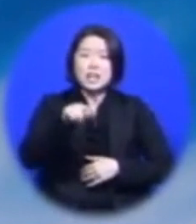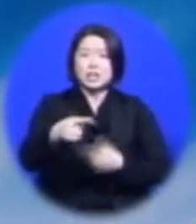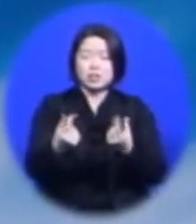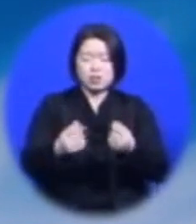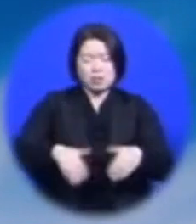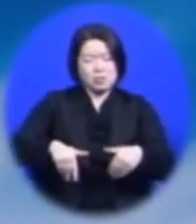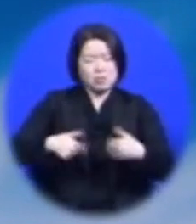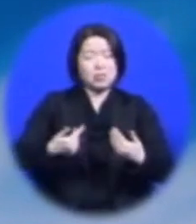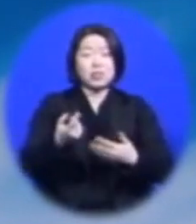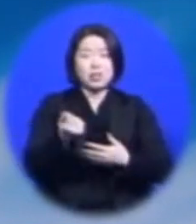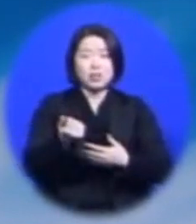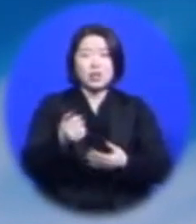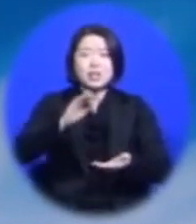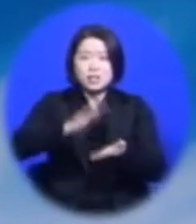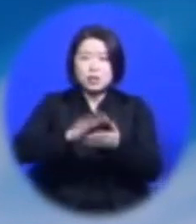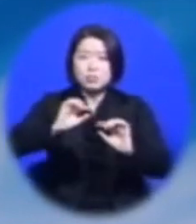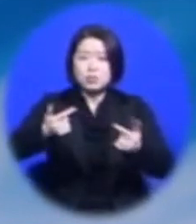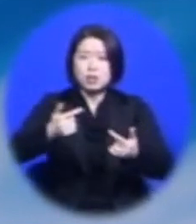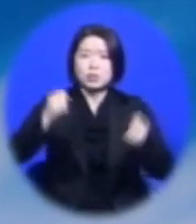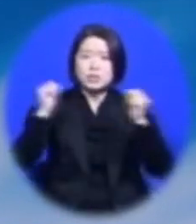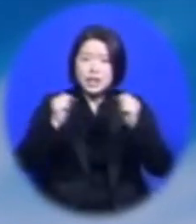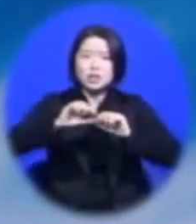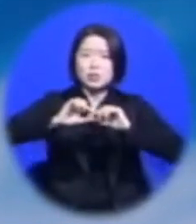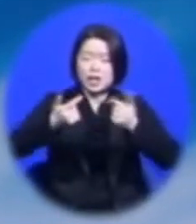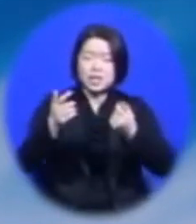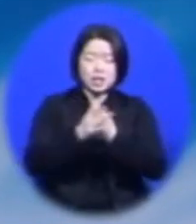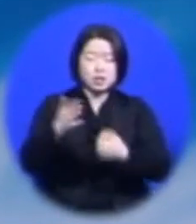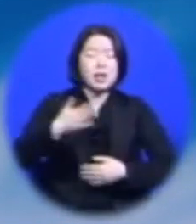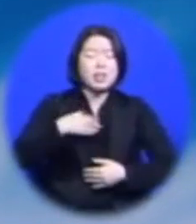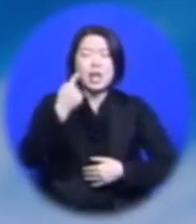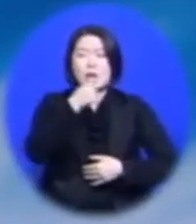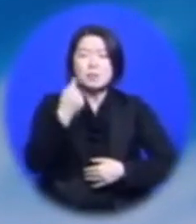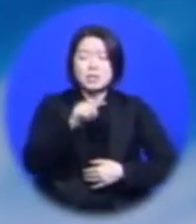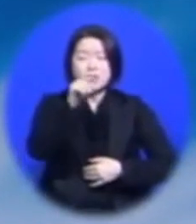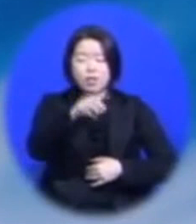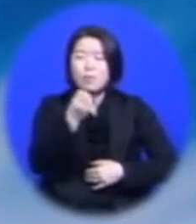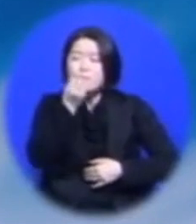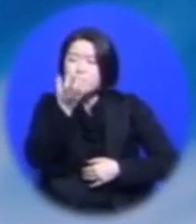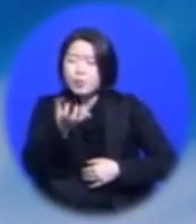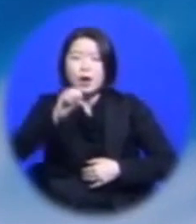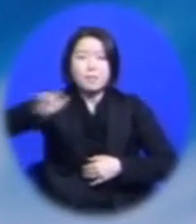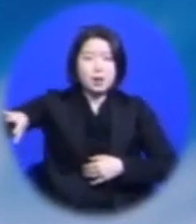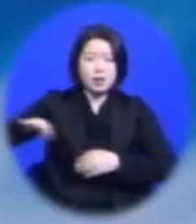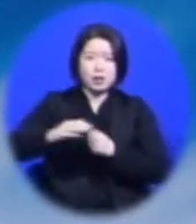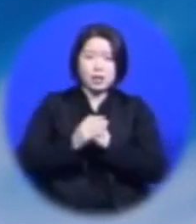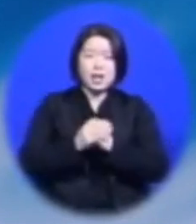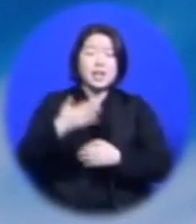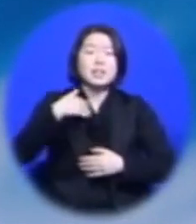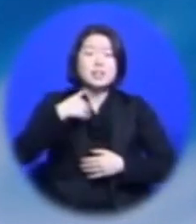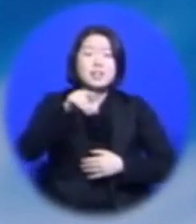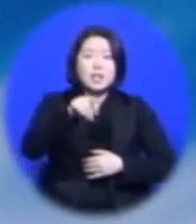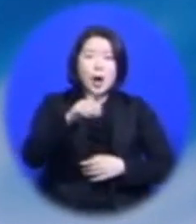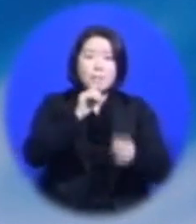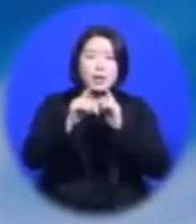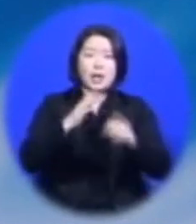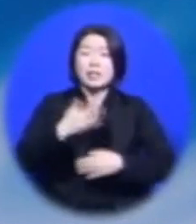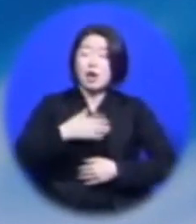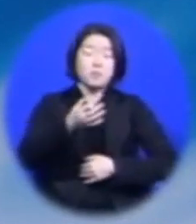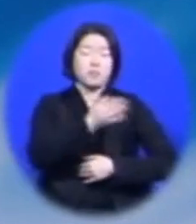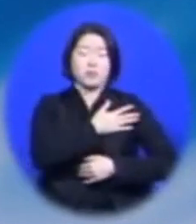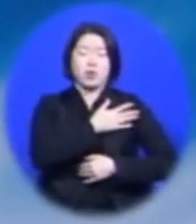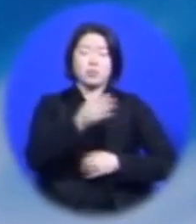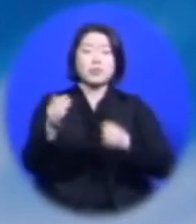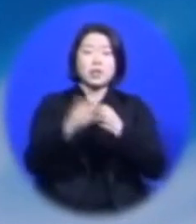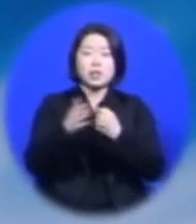미지근하여 뜨겁지도 아니하고 차지도 아니하니 내 입에서 너를 토하여 버리리라. 내가 말하기를 나는 부자라